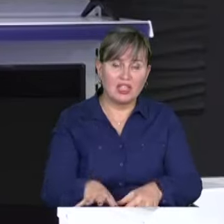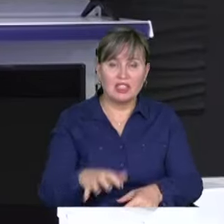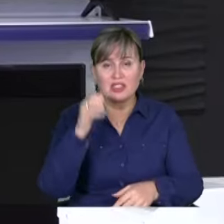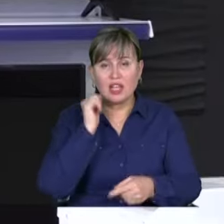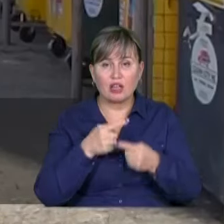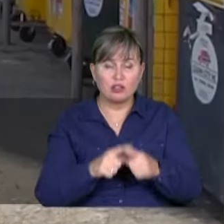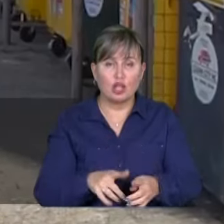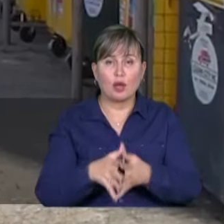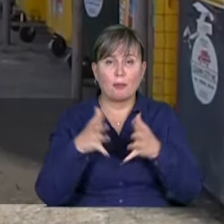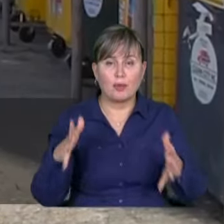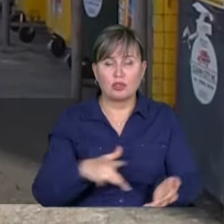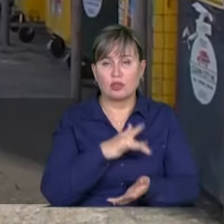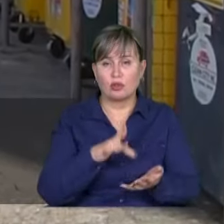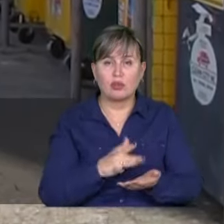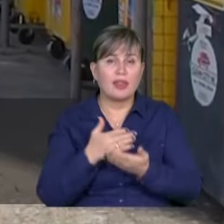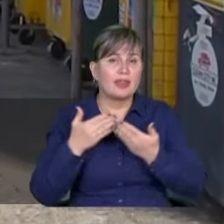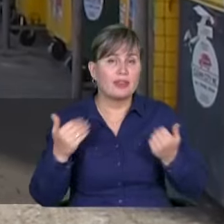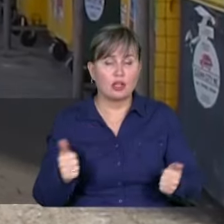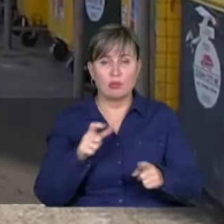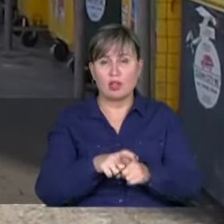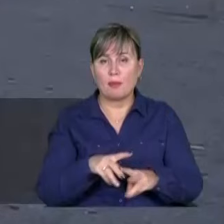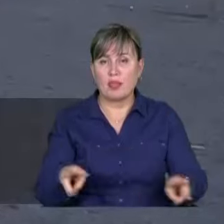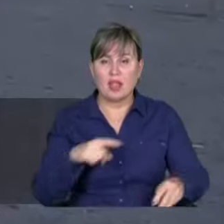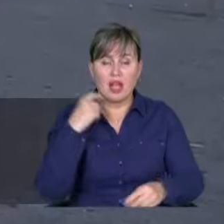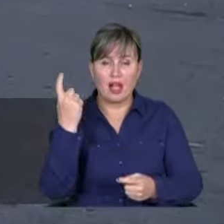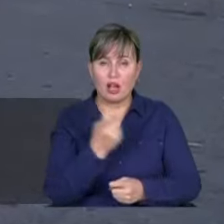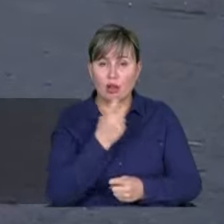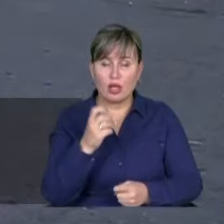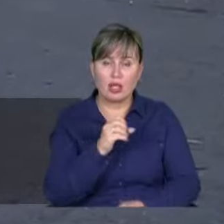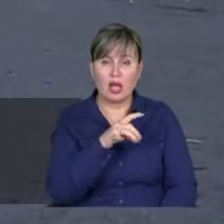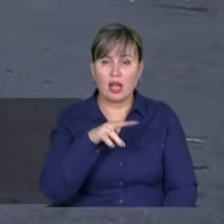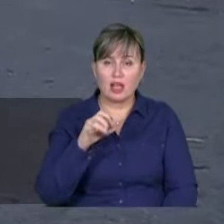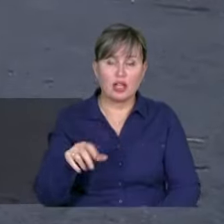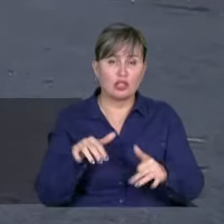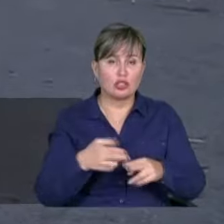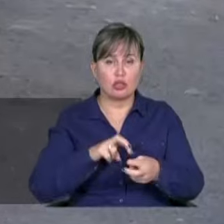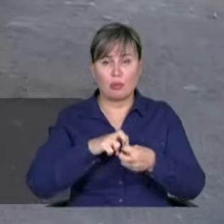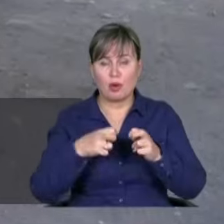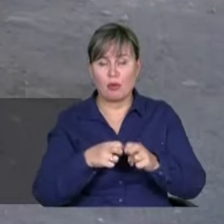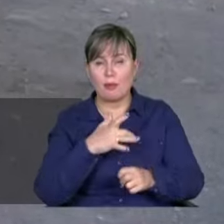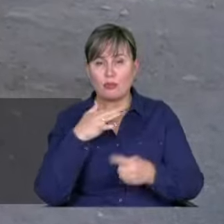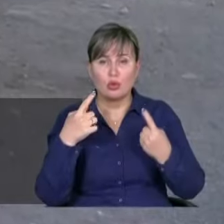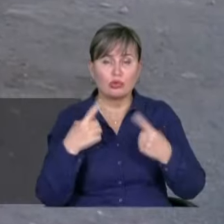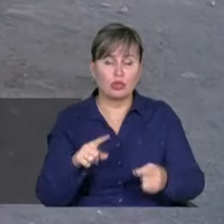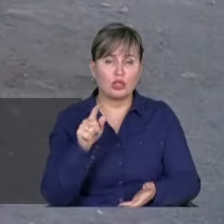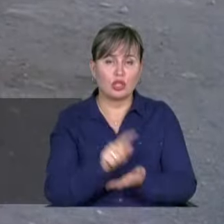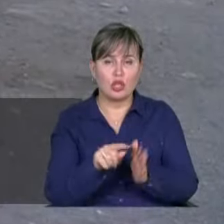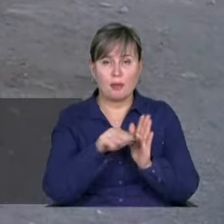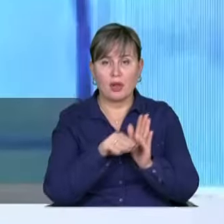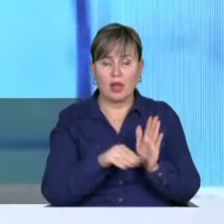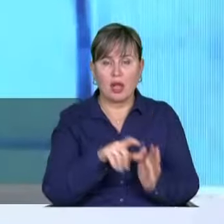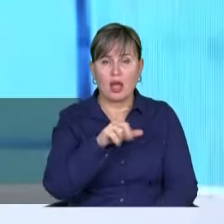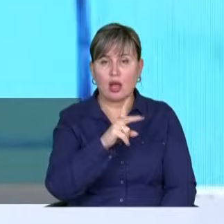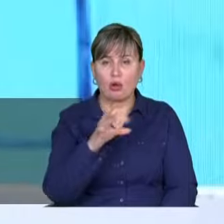технику, в большинстве городов попросту нет. По словам министра экологии Ерлана Нысанбаева, решить эту проблему и множество других должна программа